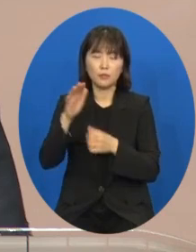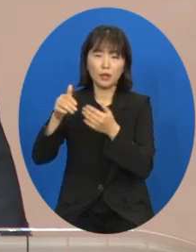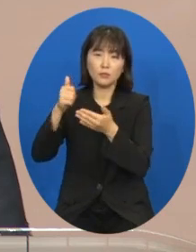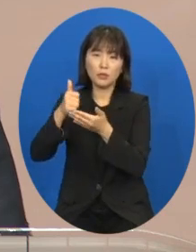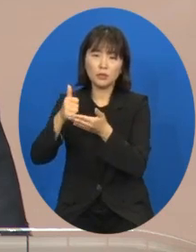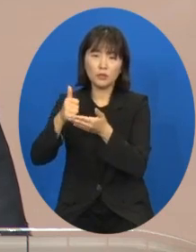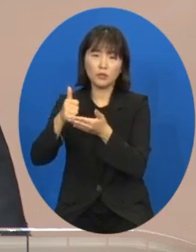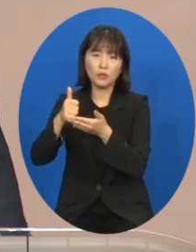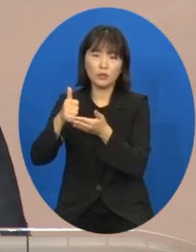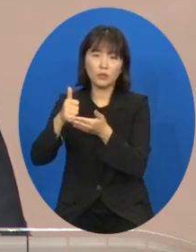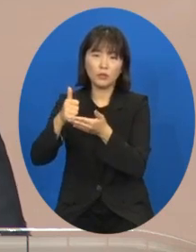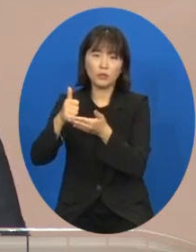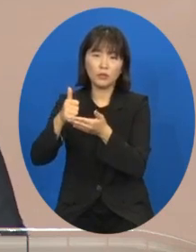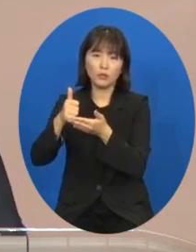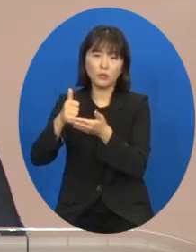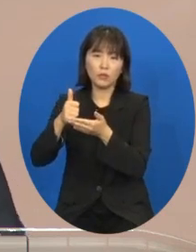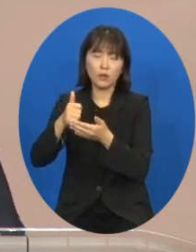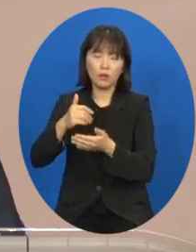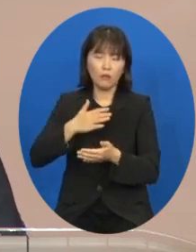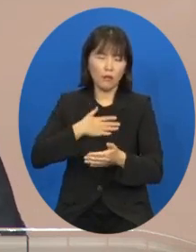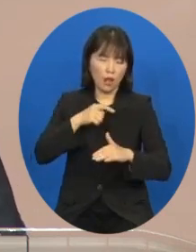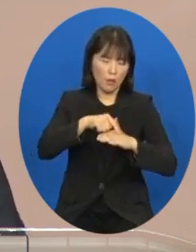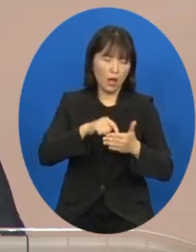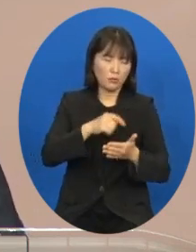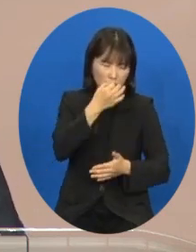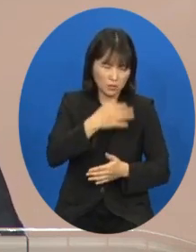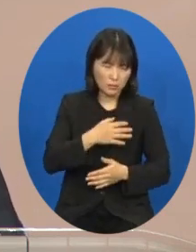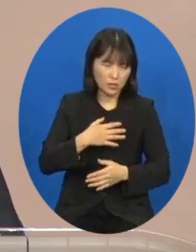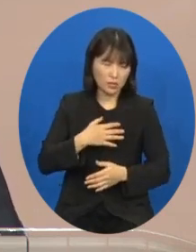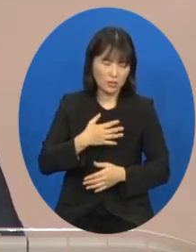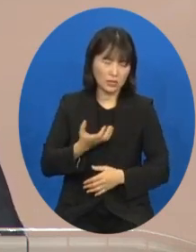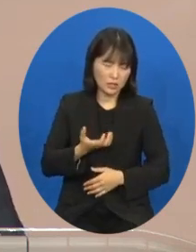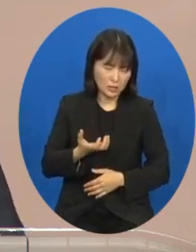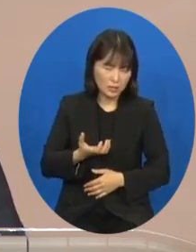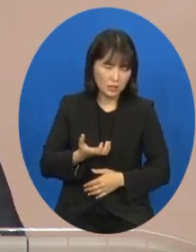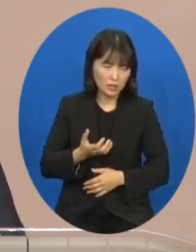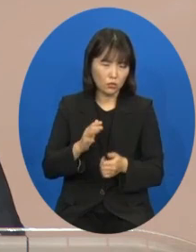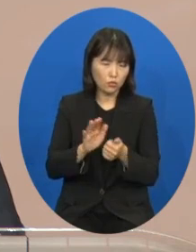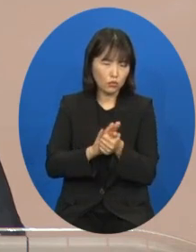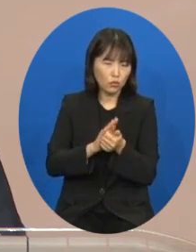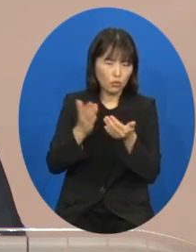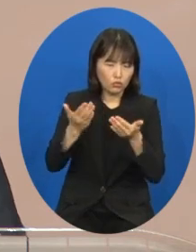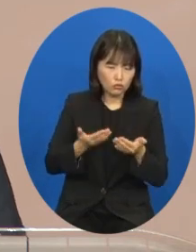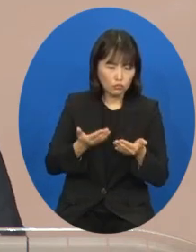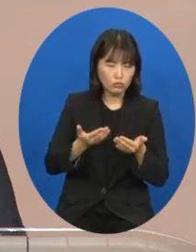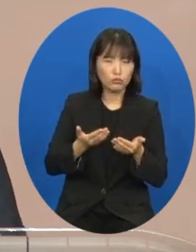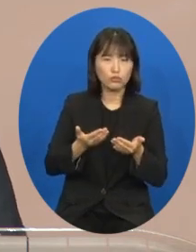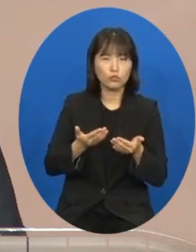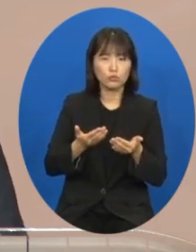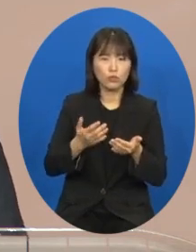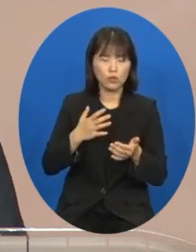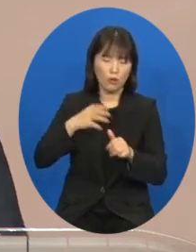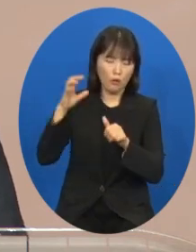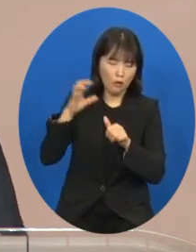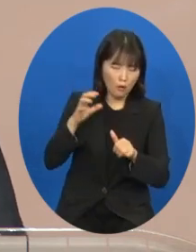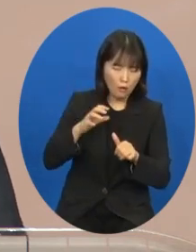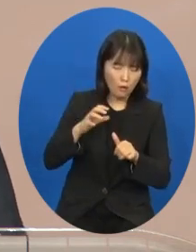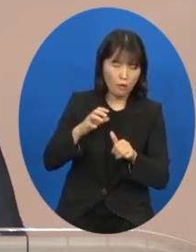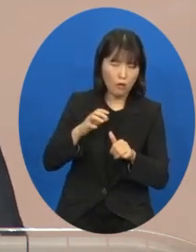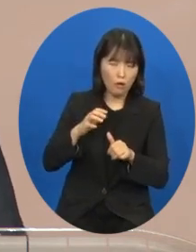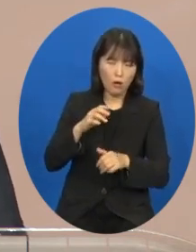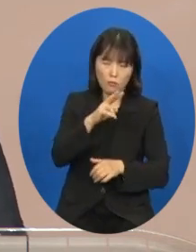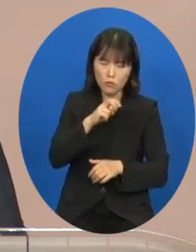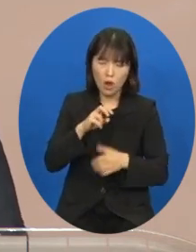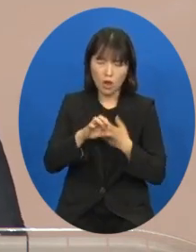하나님께서 저에게 그래 내 마음이 얼마나 힘들었니 속상했지 라고 위로해 주시거나, 저를 책망하시며